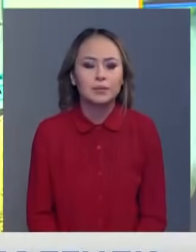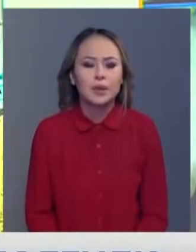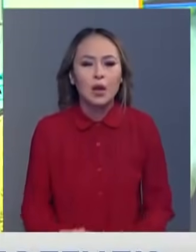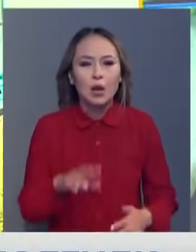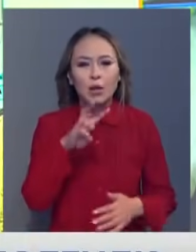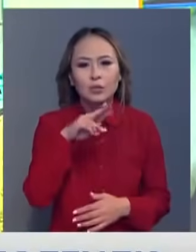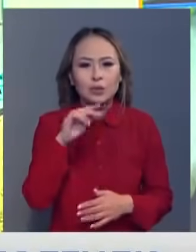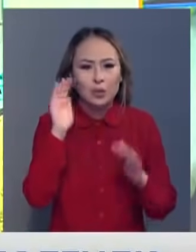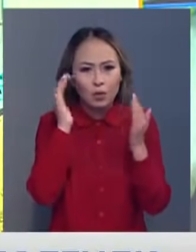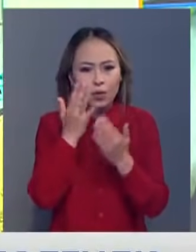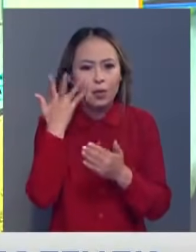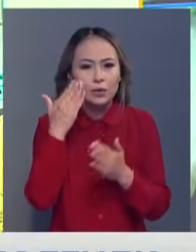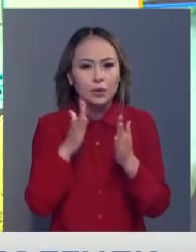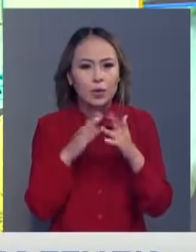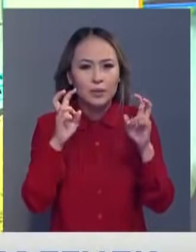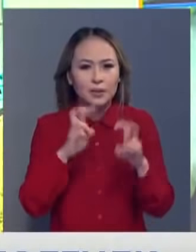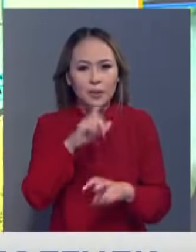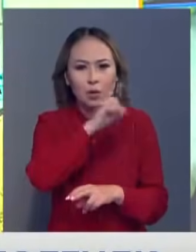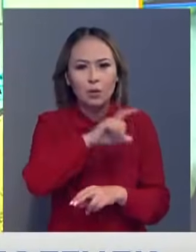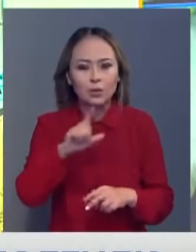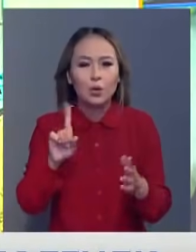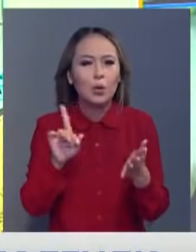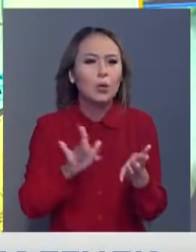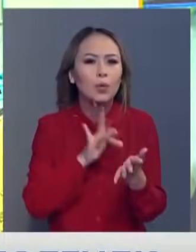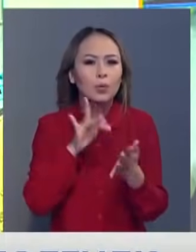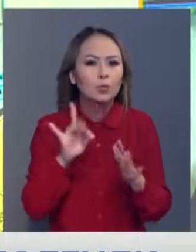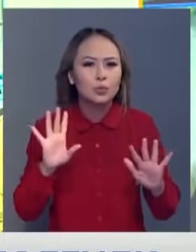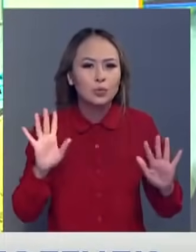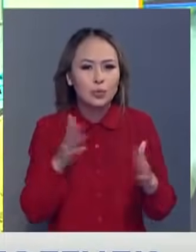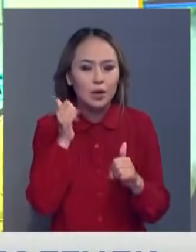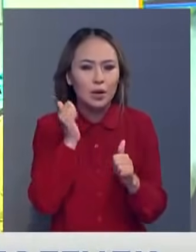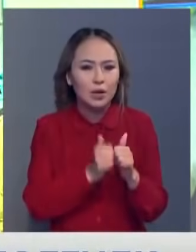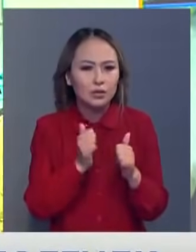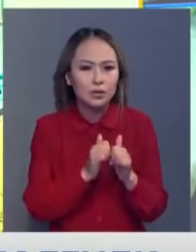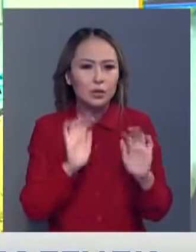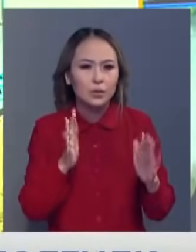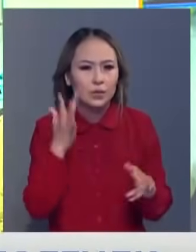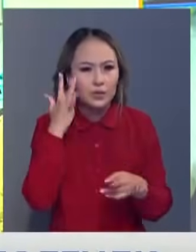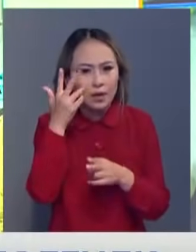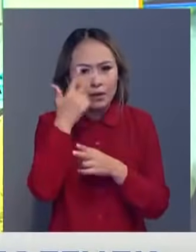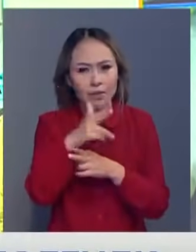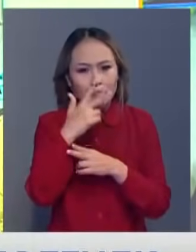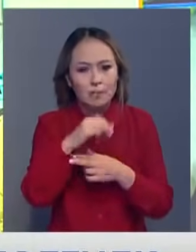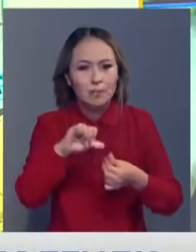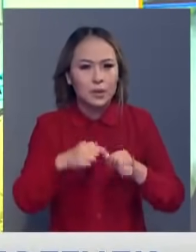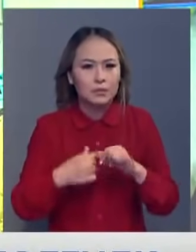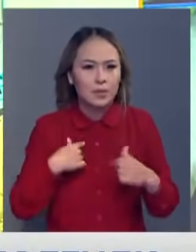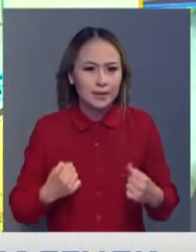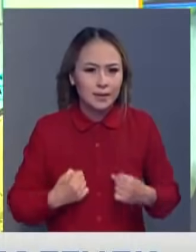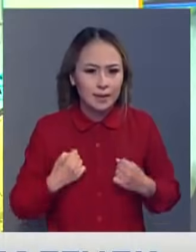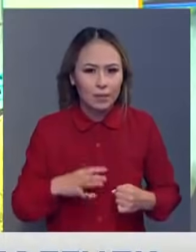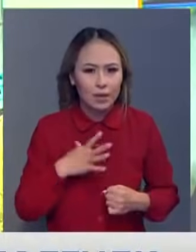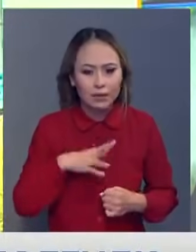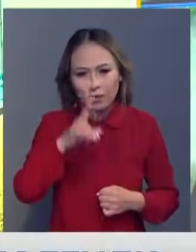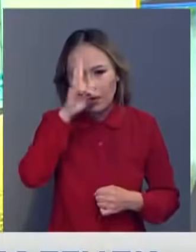Төтенше жағдай кезінде үйінде қамалып отырған адамдардың қалада не болып жатқанын білсін деп күн сайын оқиға орнынан тікелей эфирде ақпарат таратуға тырыстым. 2 айдан